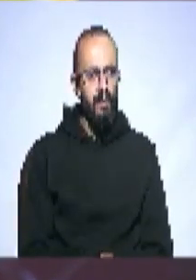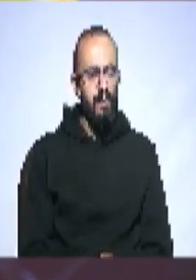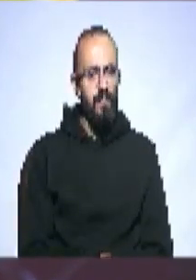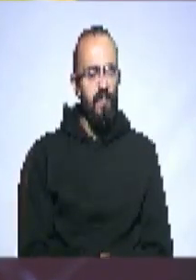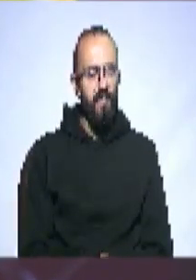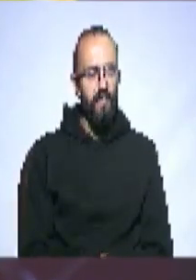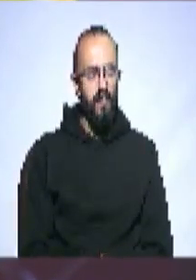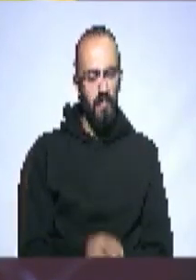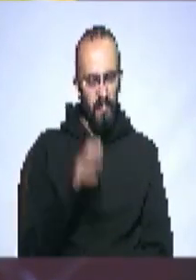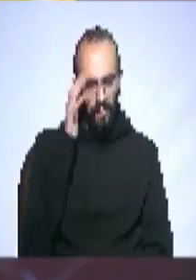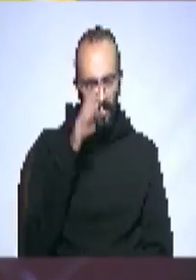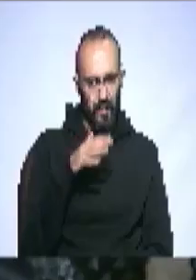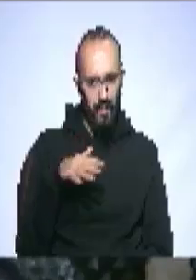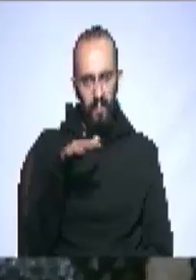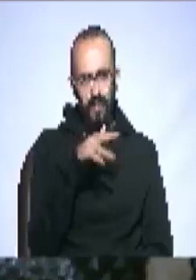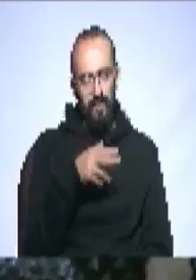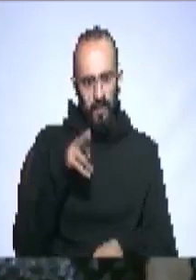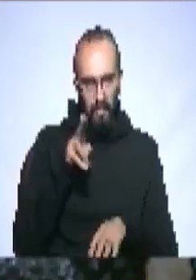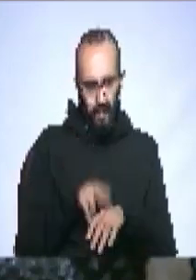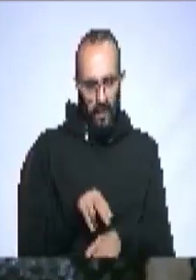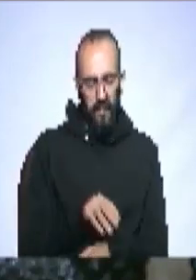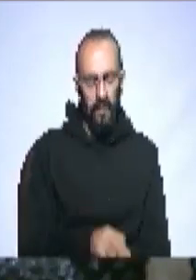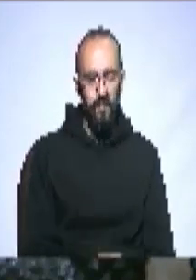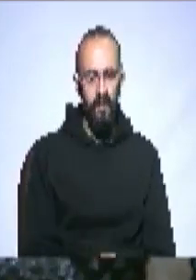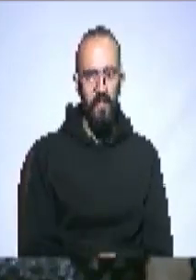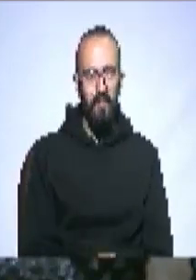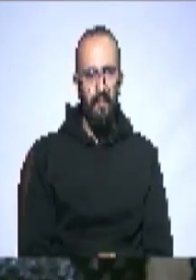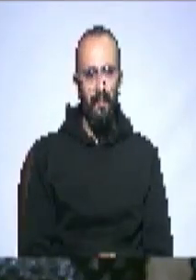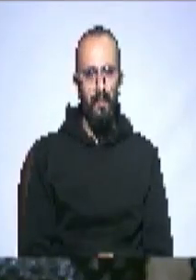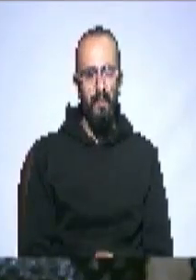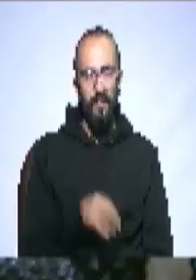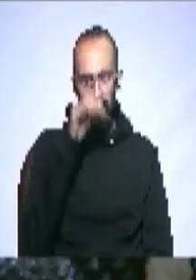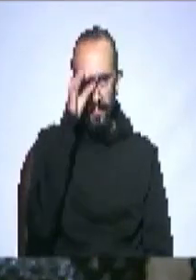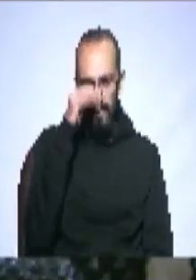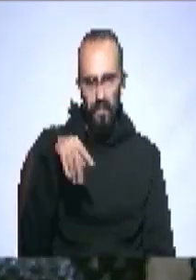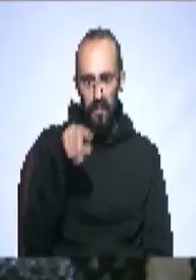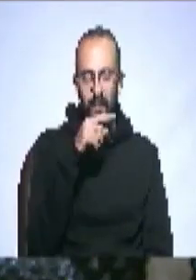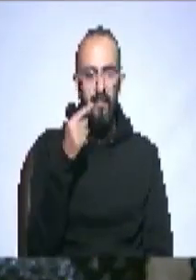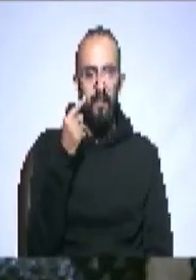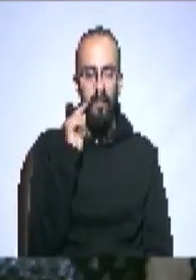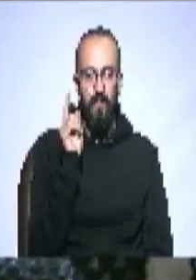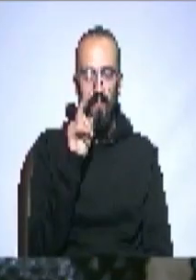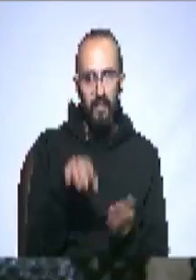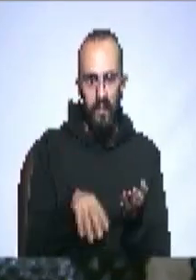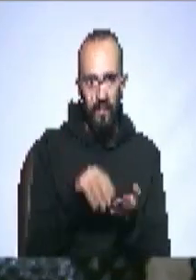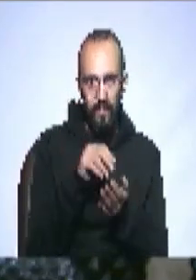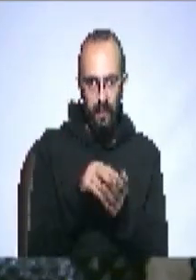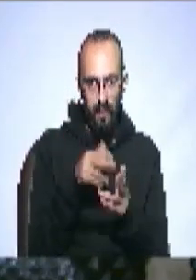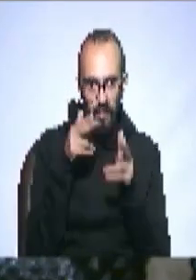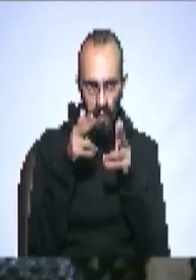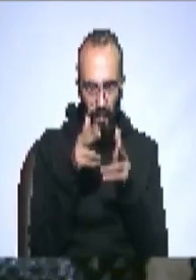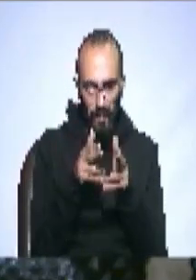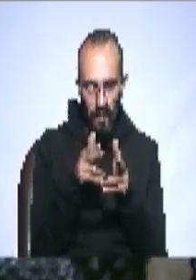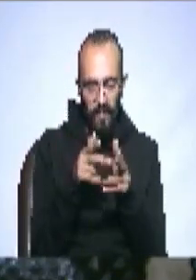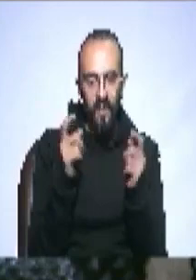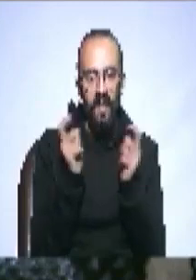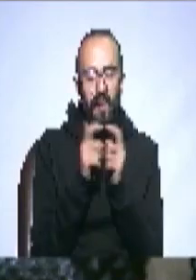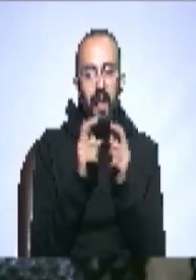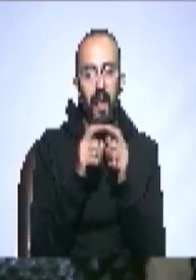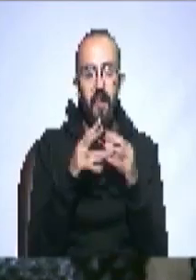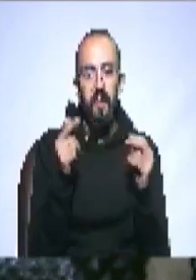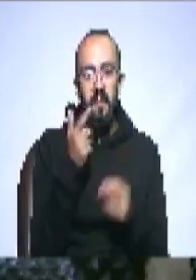اهلا بحضراتكم مره تانية مشاهدينا. للي ما تابعش معانا من بدايه الحلقه، عملنا صينيه الفراخ بالبطاطا